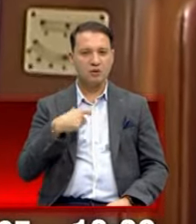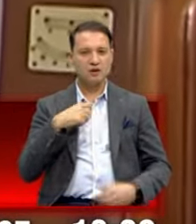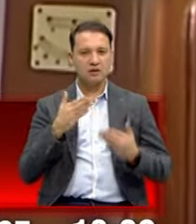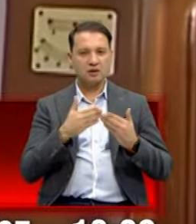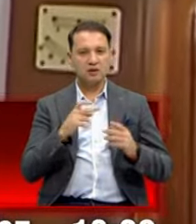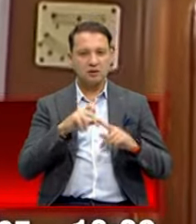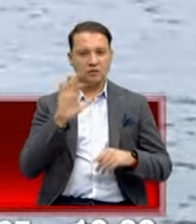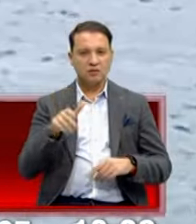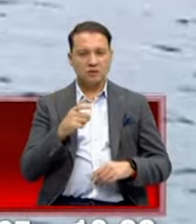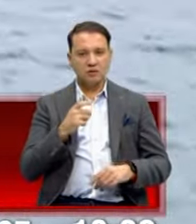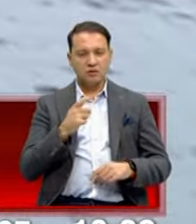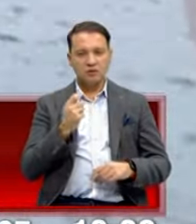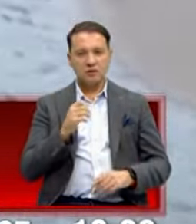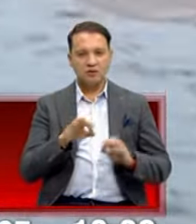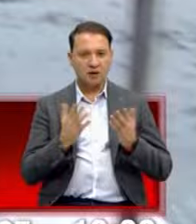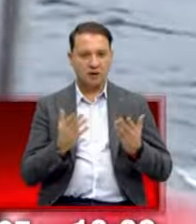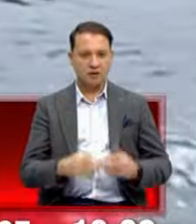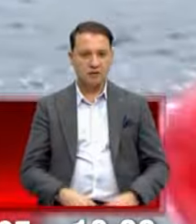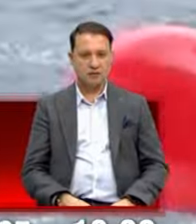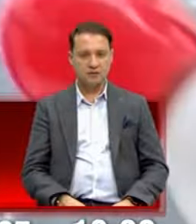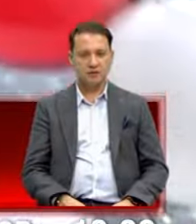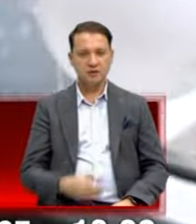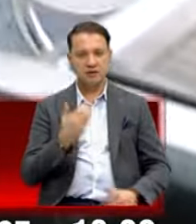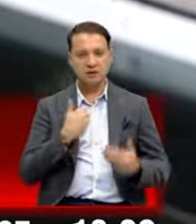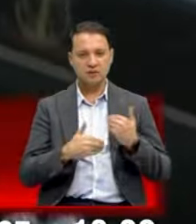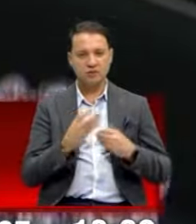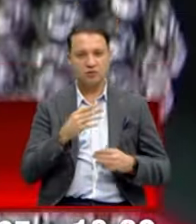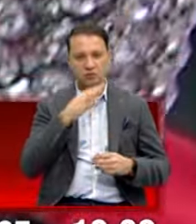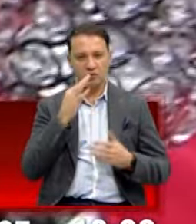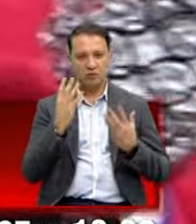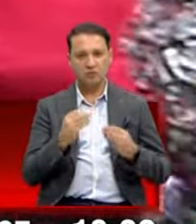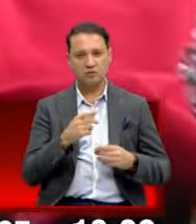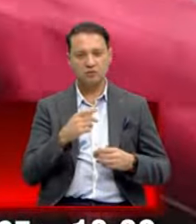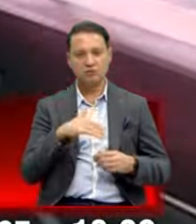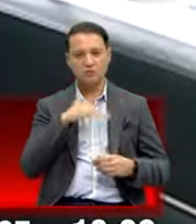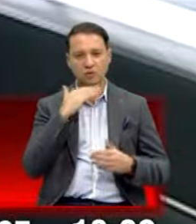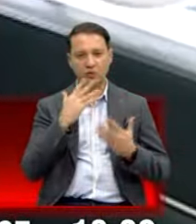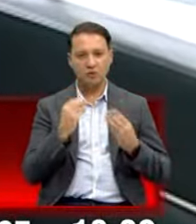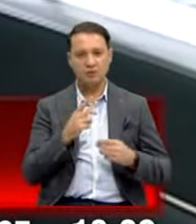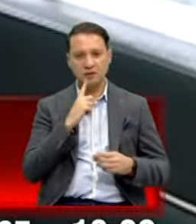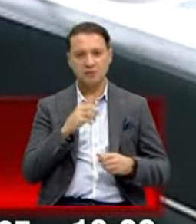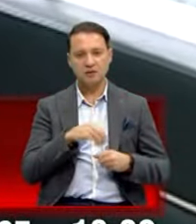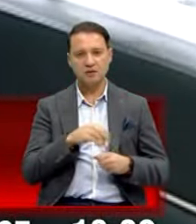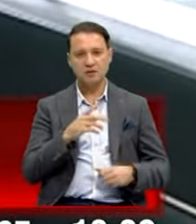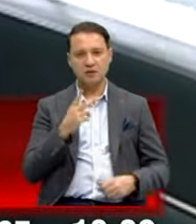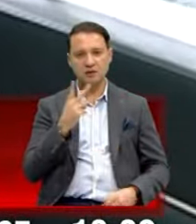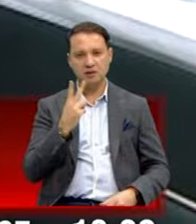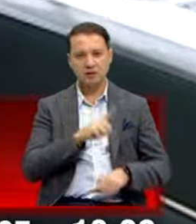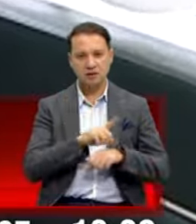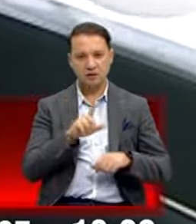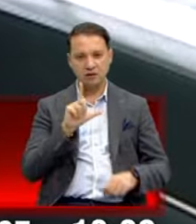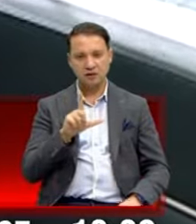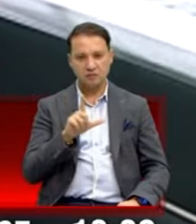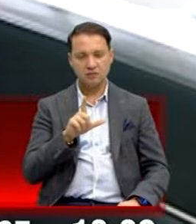tekne rezervasyonlarının ücreti ne kadar? Sevgilim de çok mutlu oldu, böyle dolu dolu geçirdim diyebilmeniz için minimum 2 saat